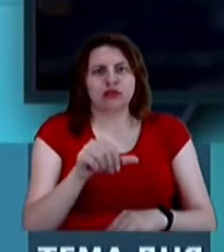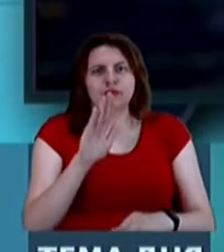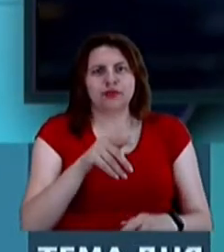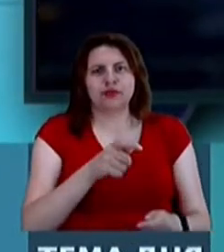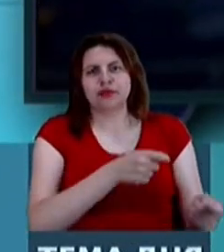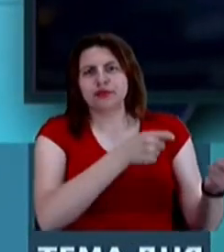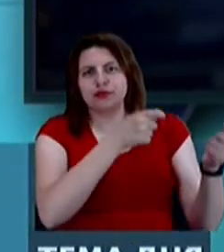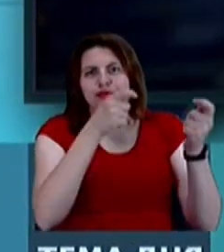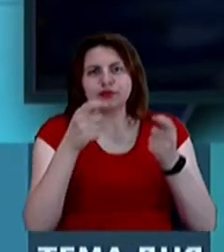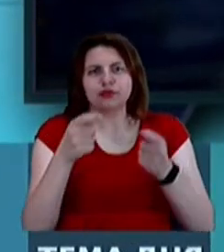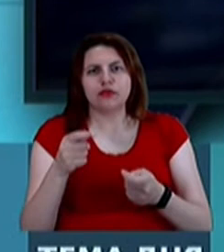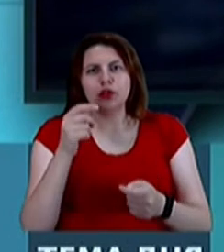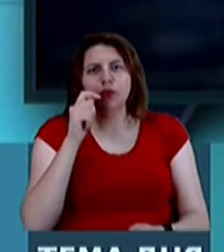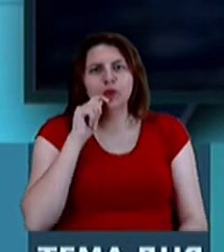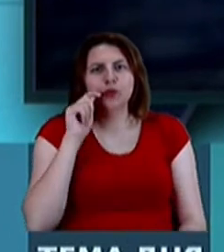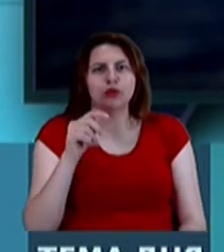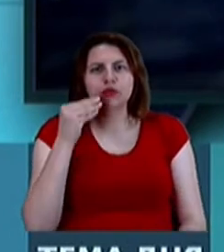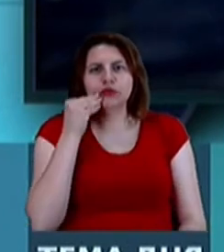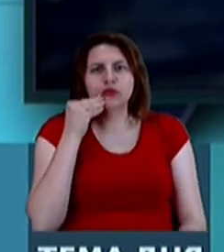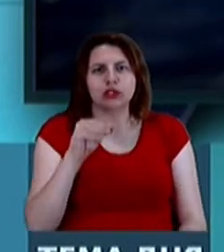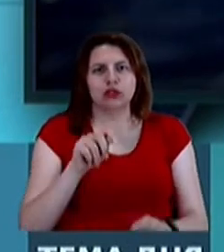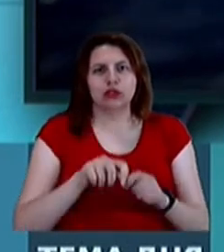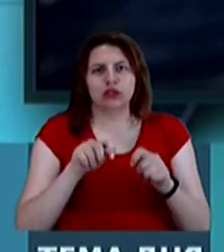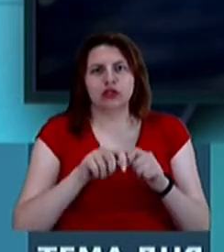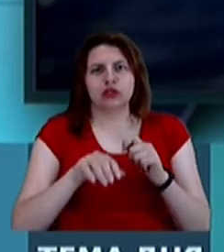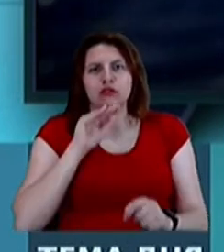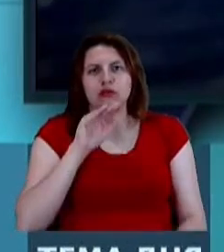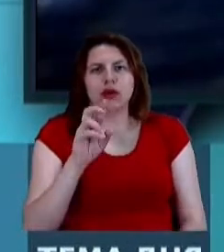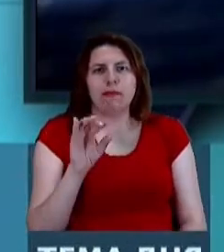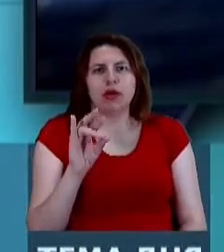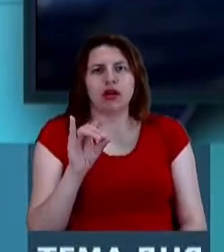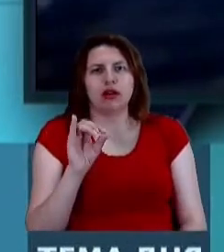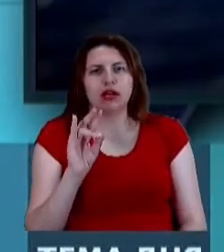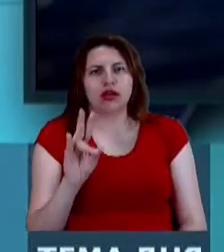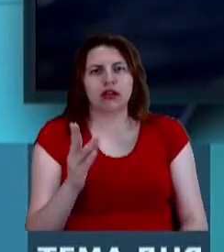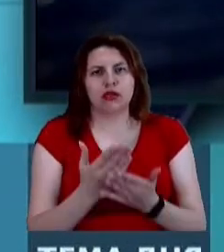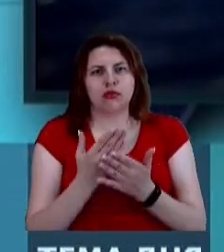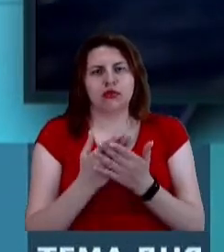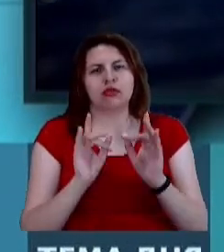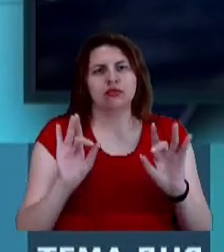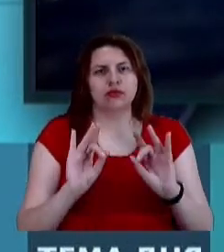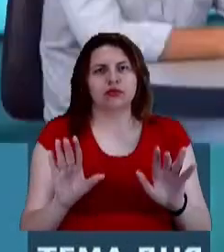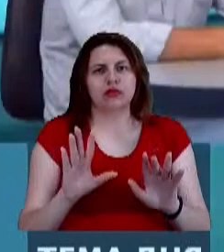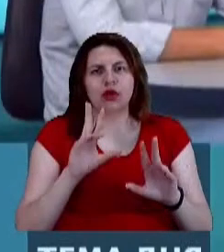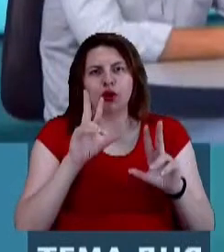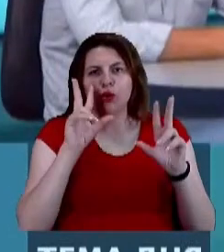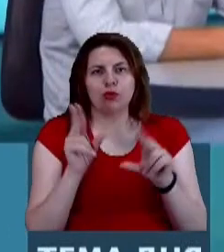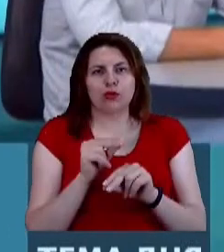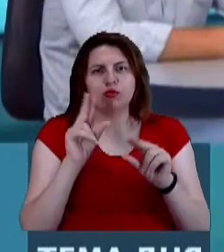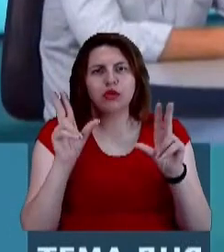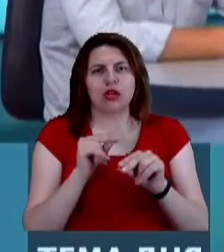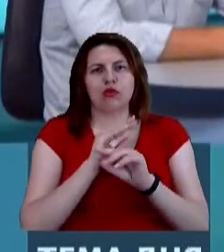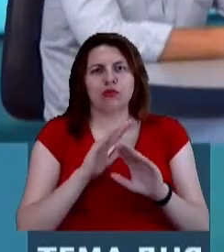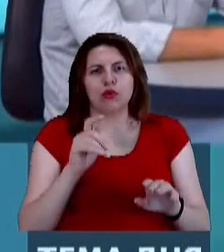українських експертів, той же Вашингтон, або Брюссель, або Берлін, які розповідатимуть про успіх або неуспіх українських реформ, абсолютно